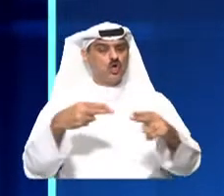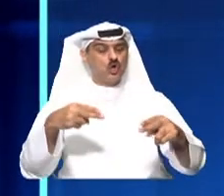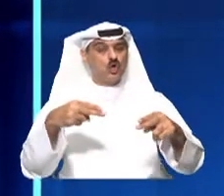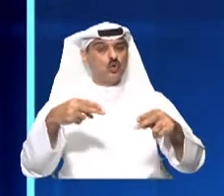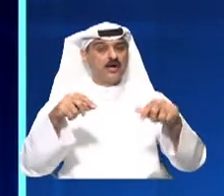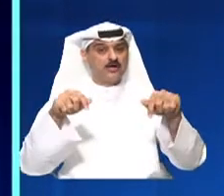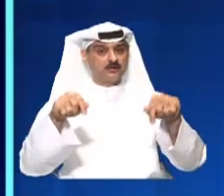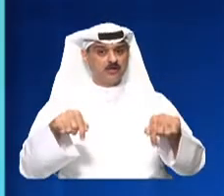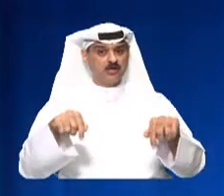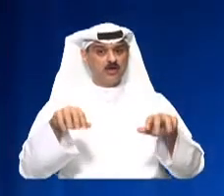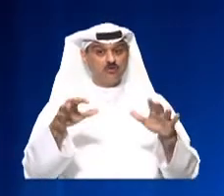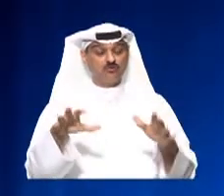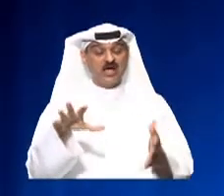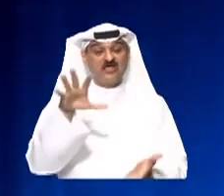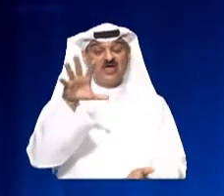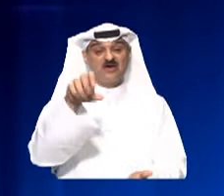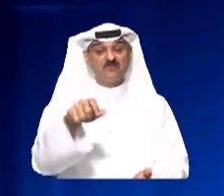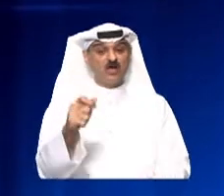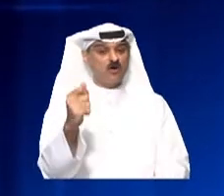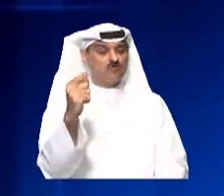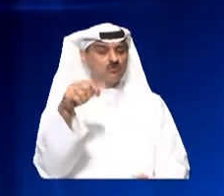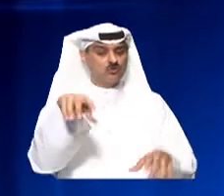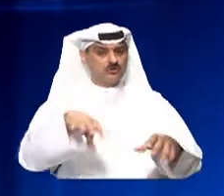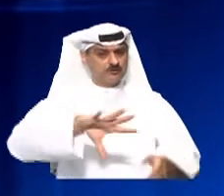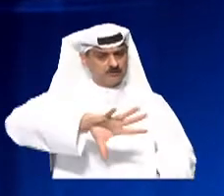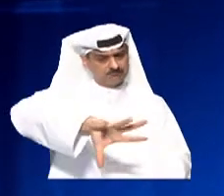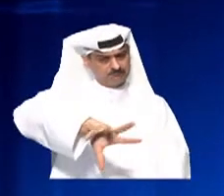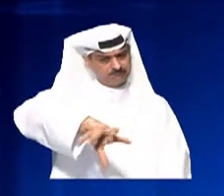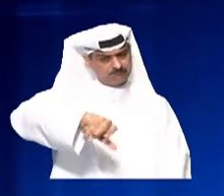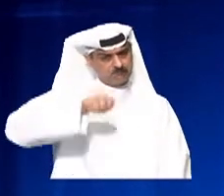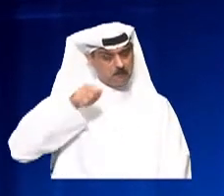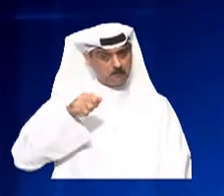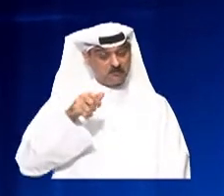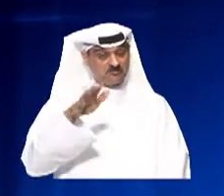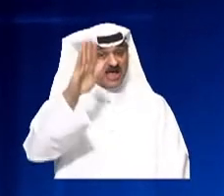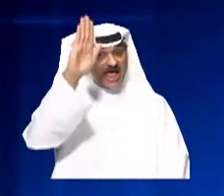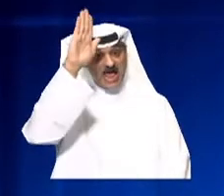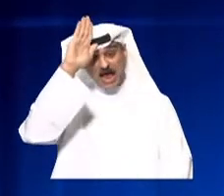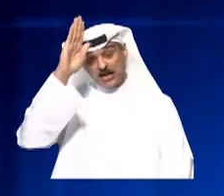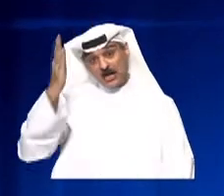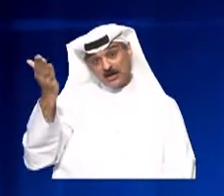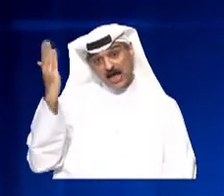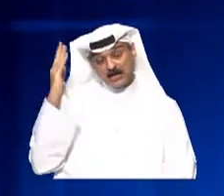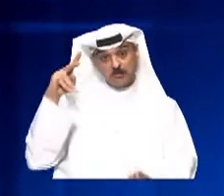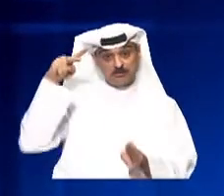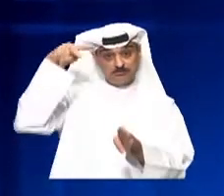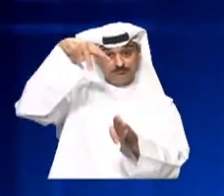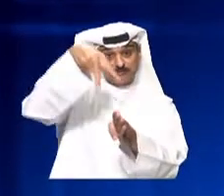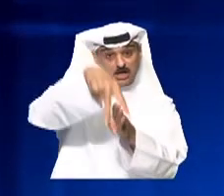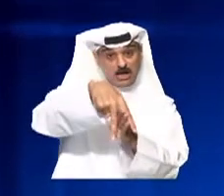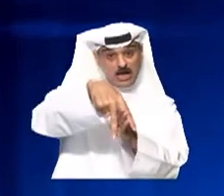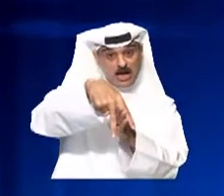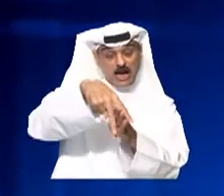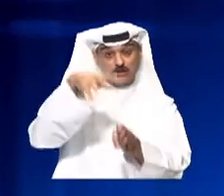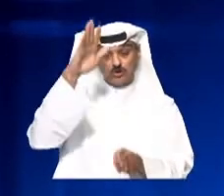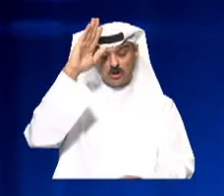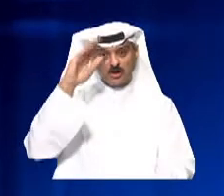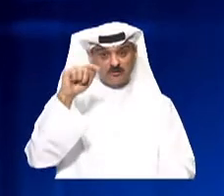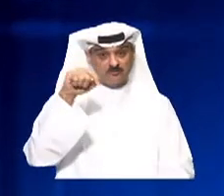الأخرى والممتلكات الكويتية المسروقة إبان فترة الغزو العراقي لدولة الكويت في عام